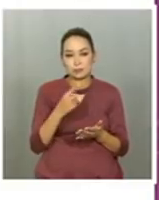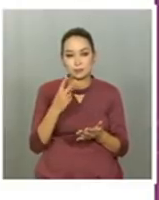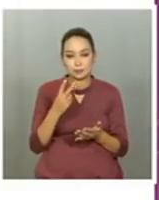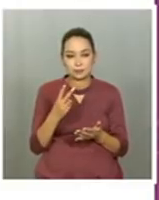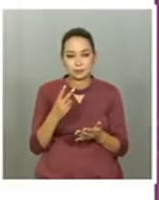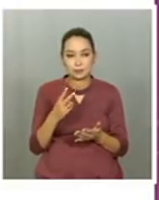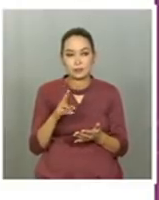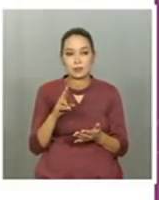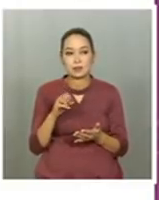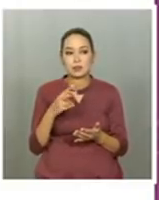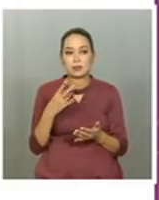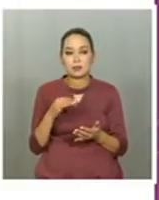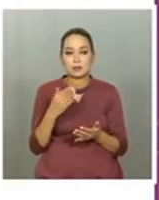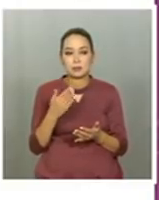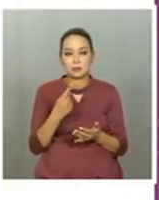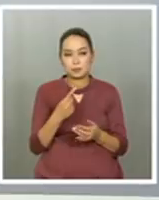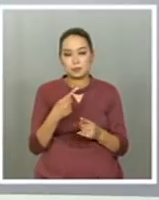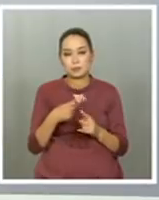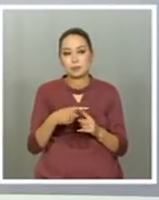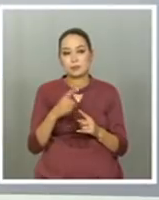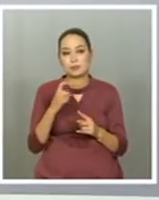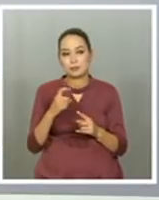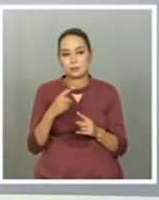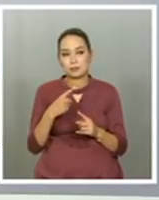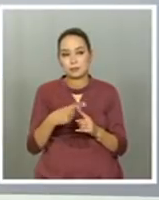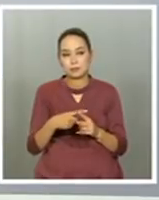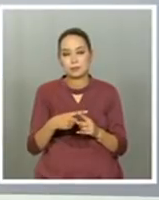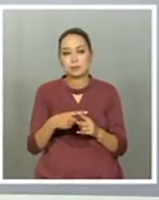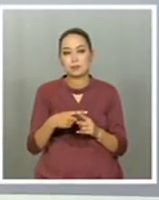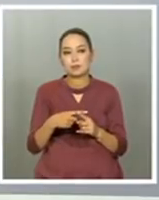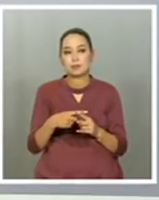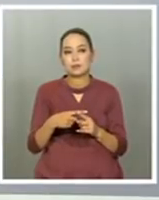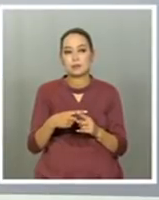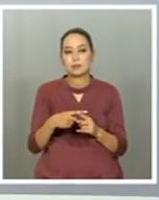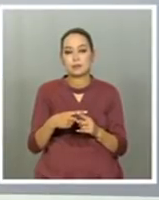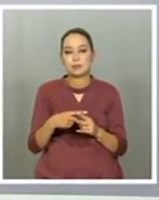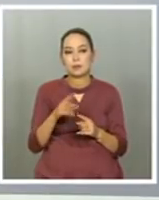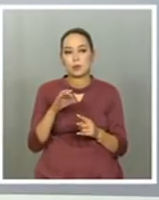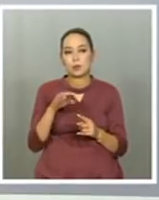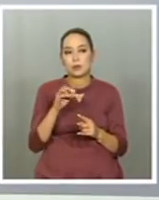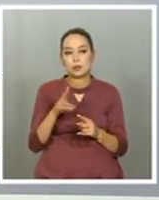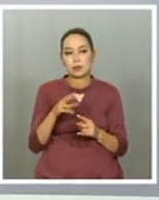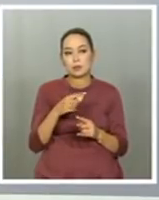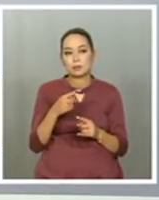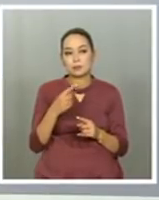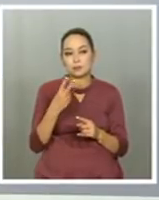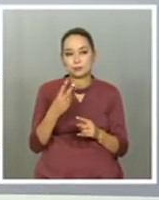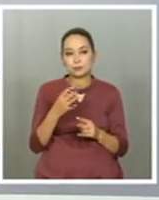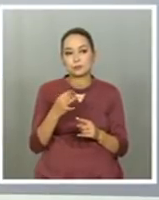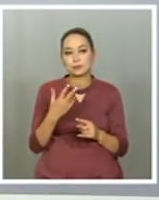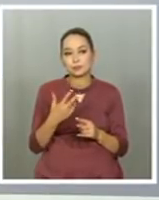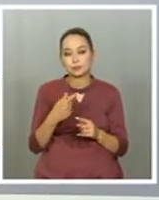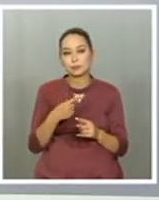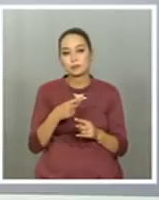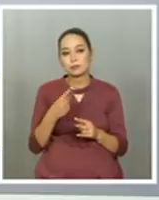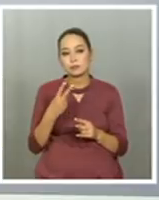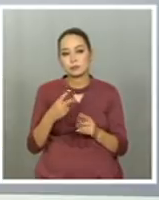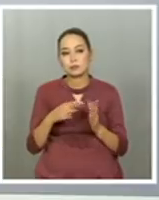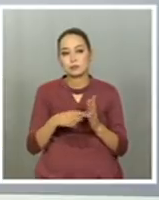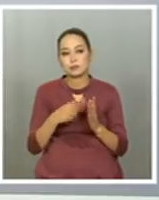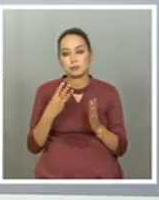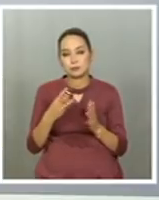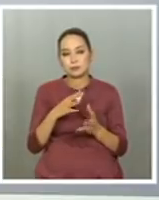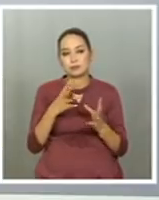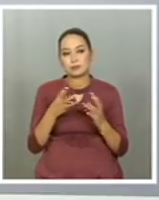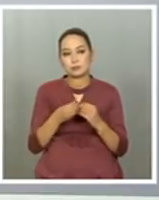1, хлорды білмейміз 2, қосамыз, оттек минус 2, одан 3 өтір. Сонда минус 6. X-тен